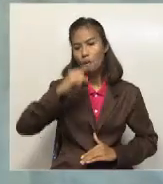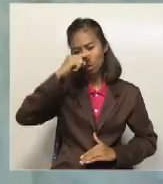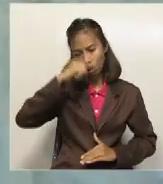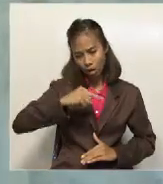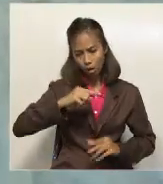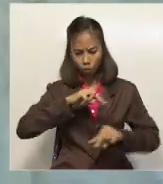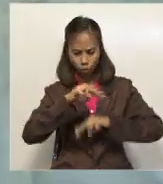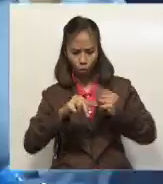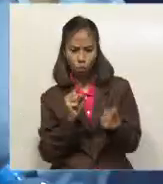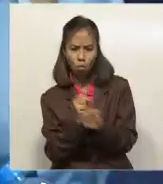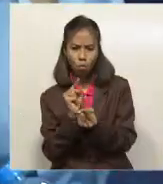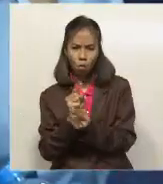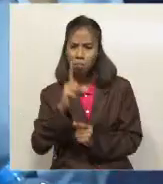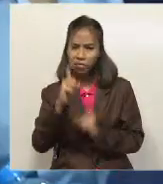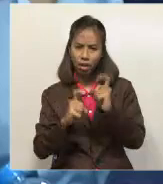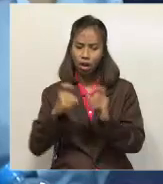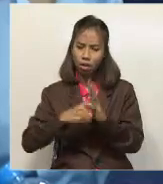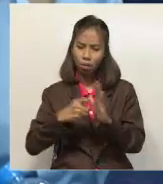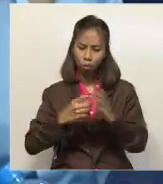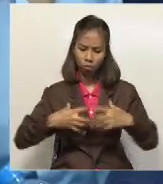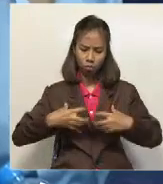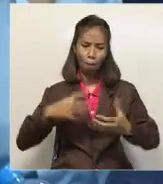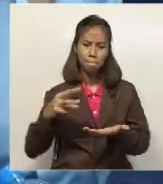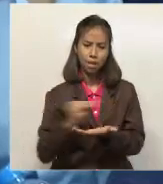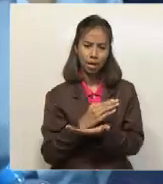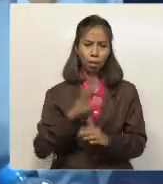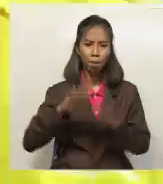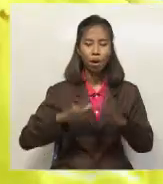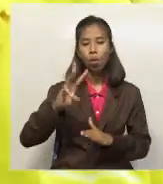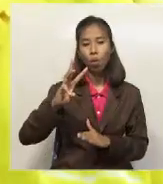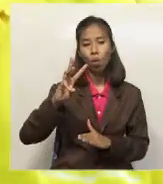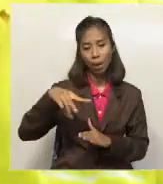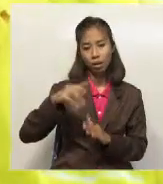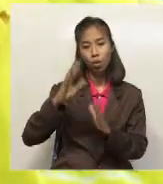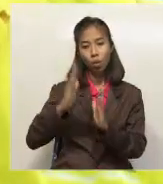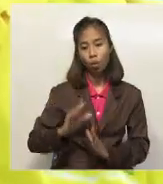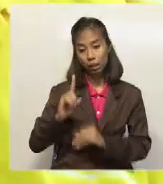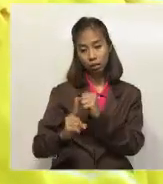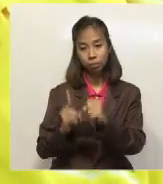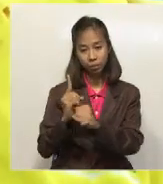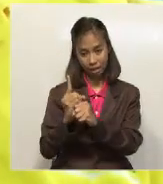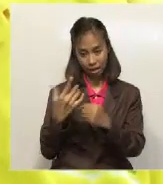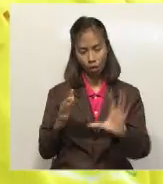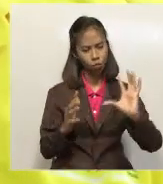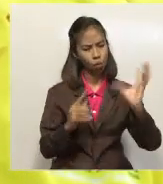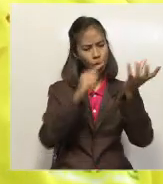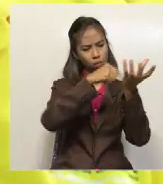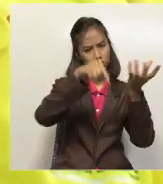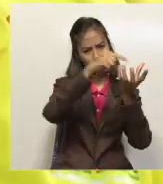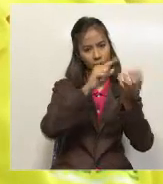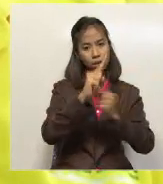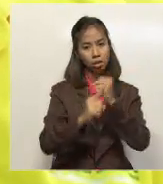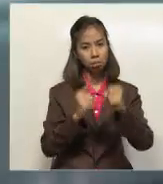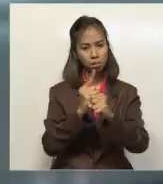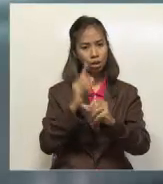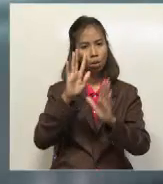ยเสียชีวิตจากโรคมะเร็งเต้านมปีละกว่า 6,000 คนขณะที่ทั่วโลกมีผู้ป่วยโรคมะเร็งเต้านมปีละ